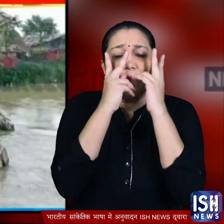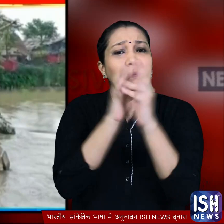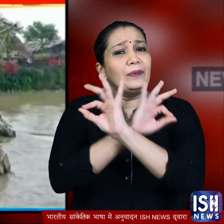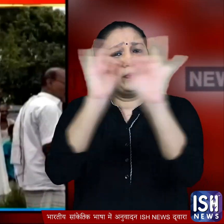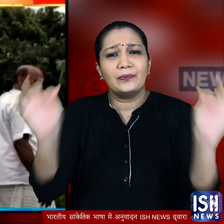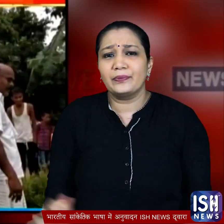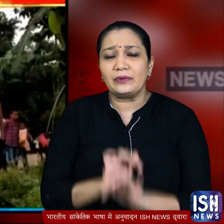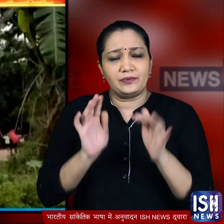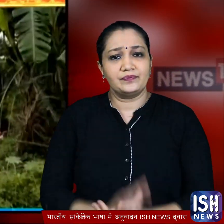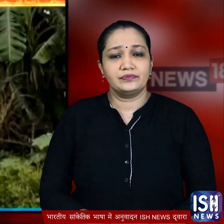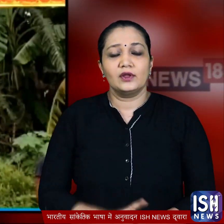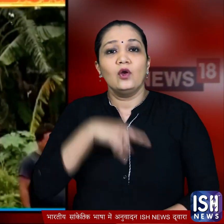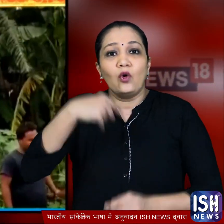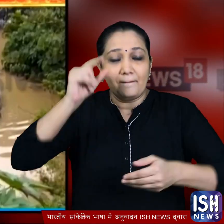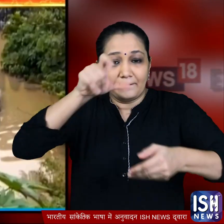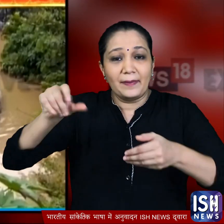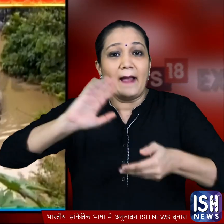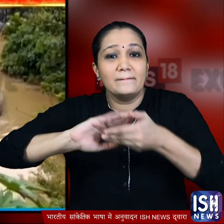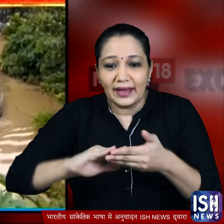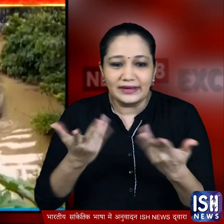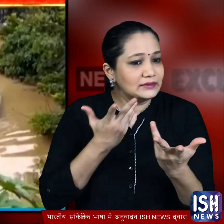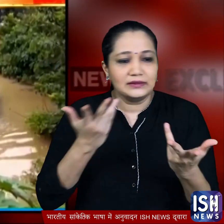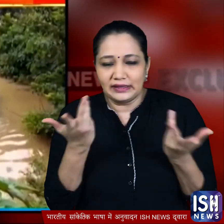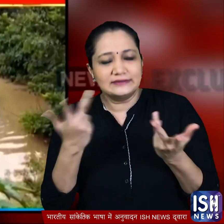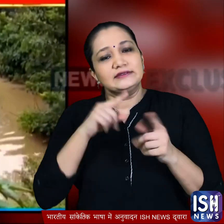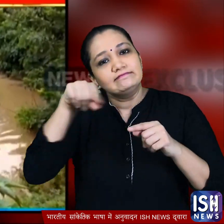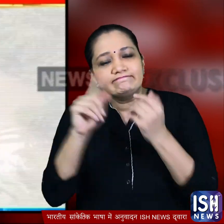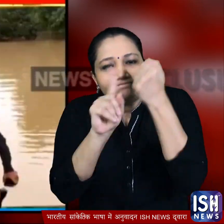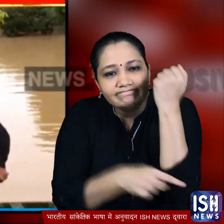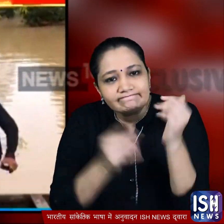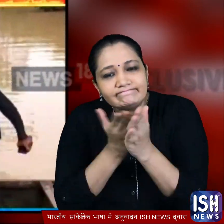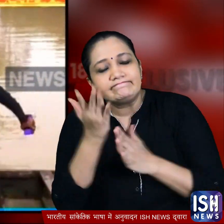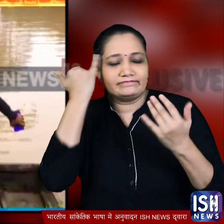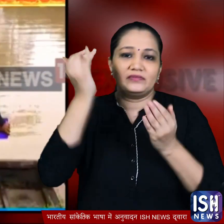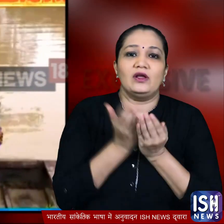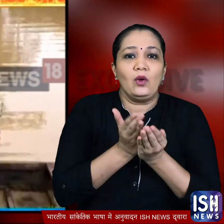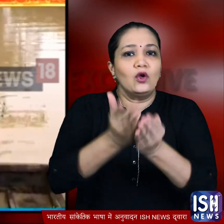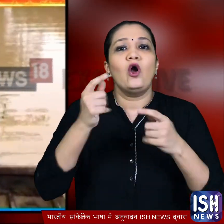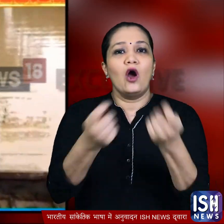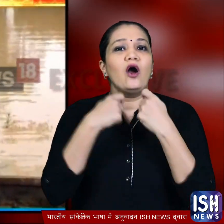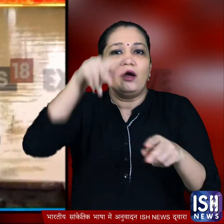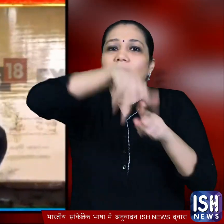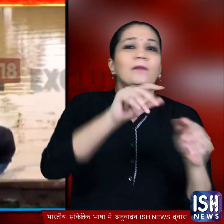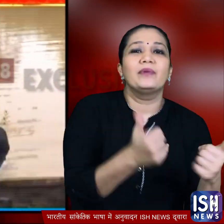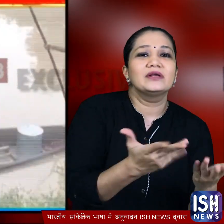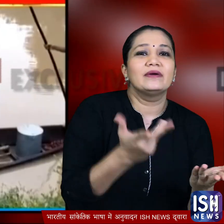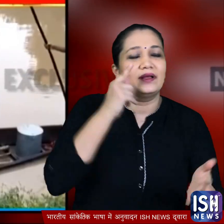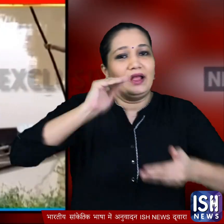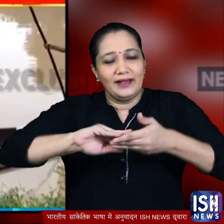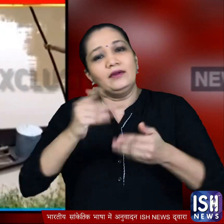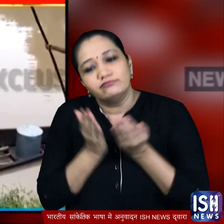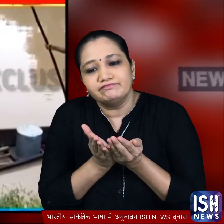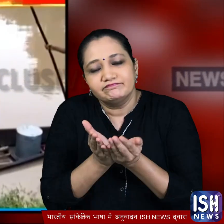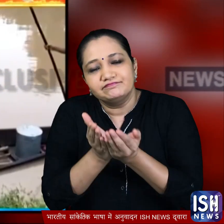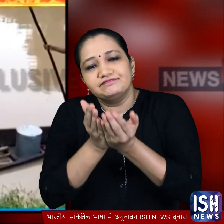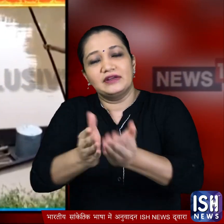तक नहीं है। ऐसे में जिन लोगों की शादी है उनके पास नाव ही आखिरी सहारा बचा, क्योंकि दूल्हा घोड़ी पर नहीं बल्कि नाव पर आया और